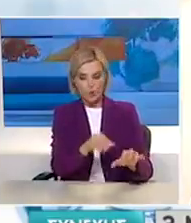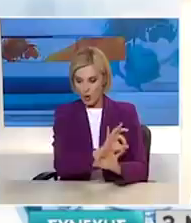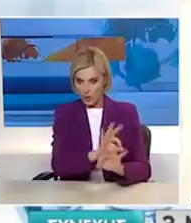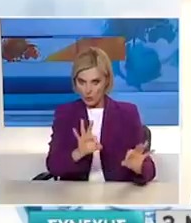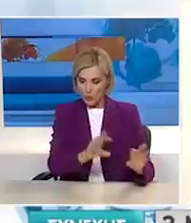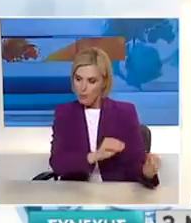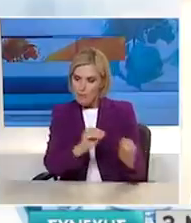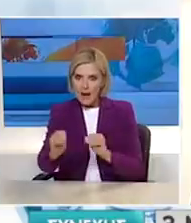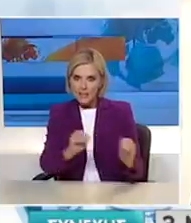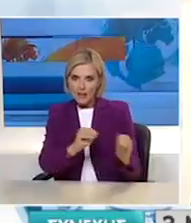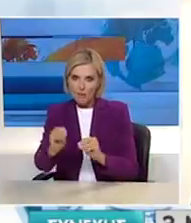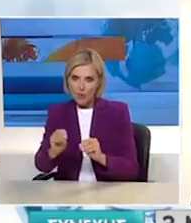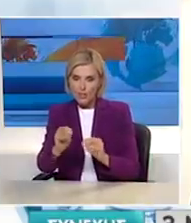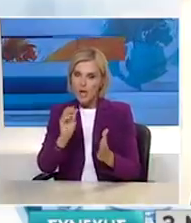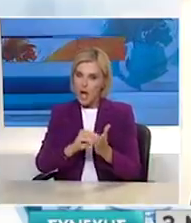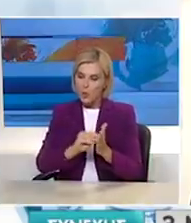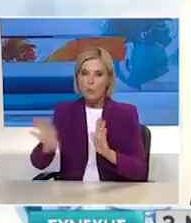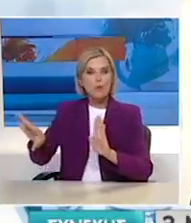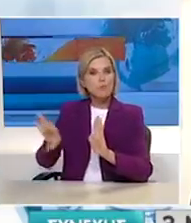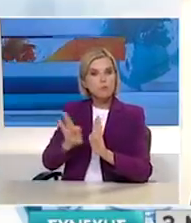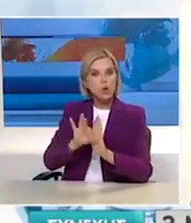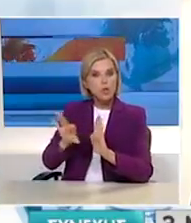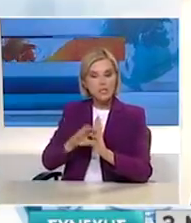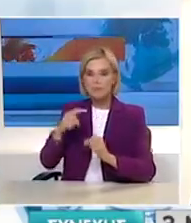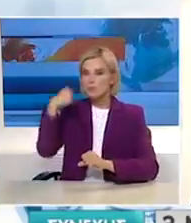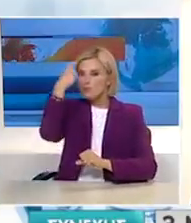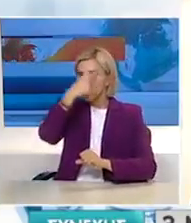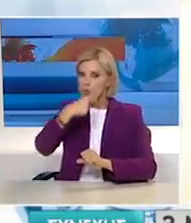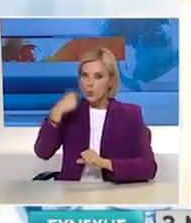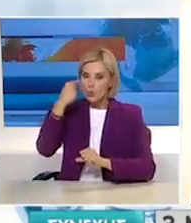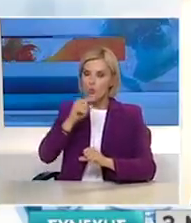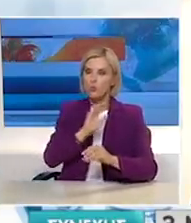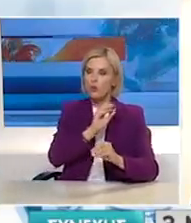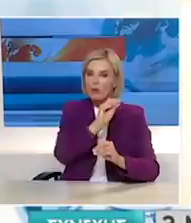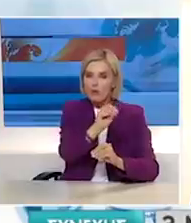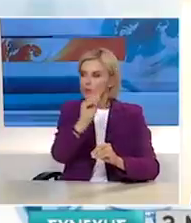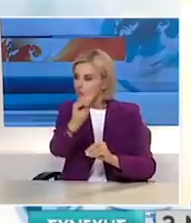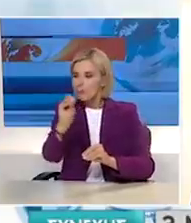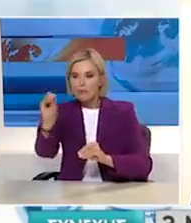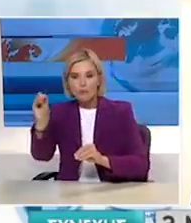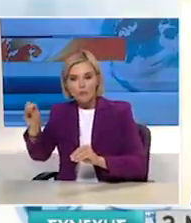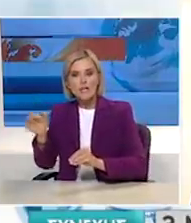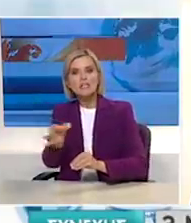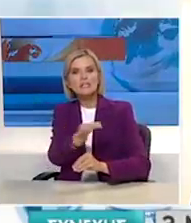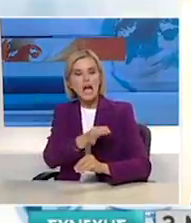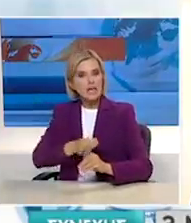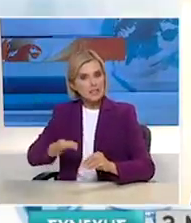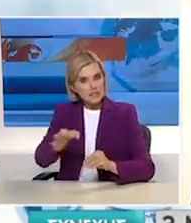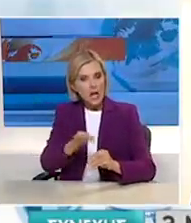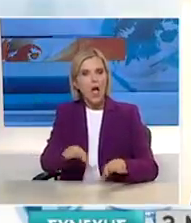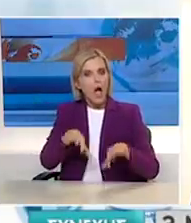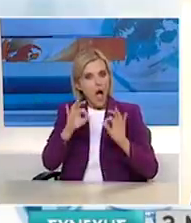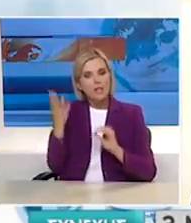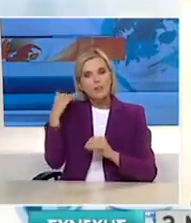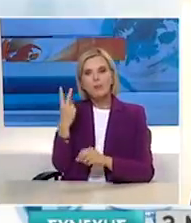υλοποιείται. Προσλήψεις προσωπικού για να ενισχύσουν τις δομές υγείας ξεκίνησαν εδώ και 2-3 μήνες και γίνονται.